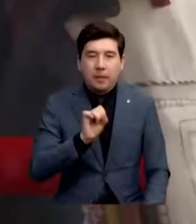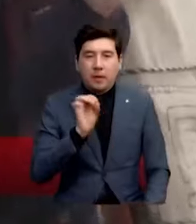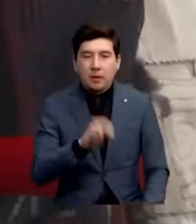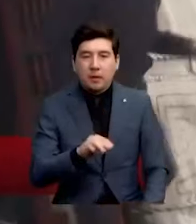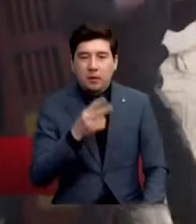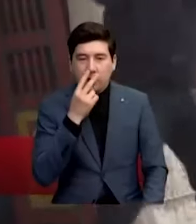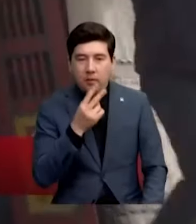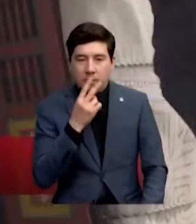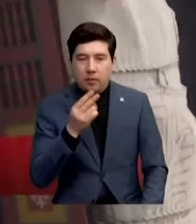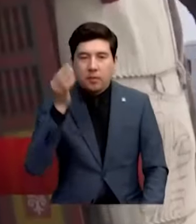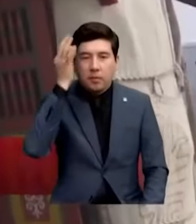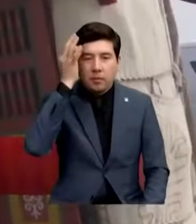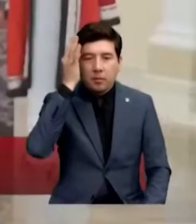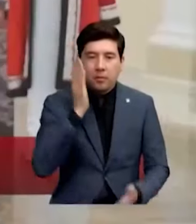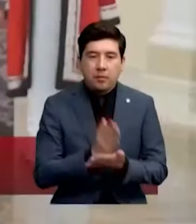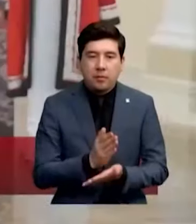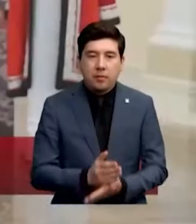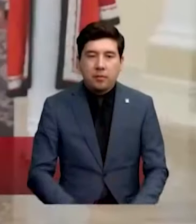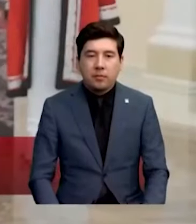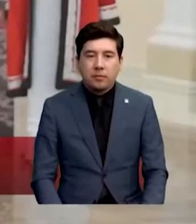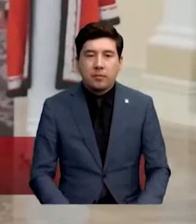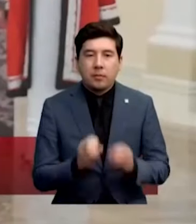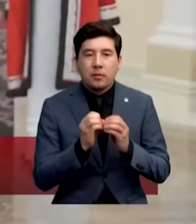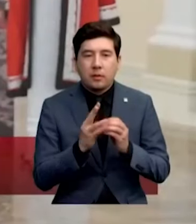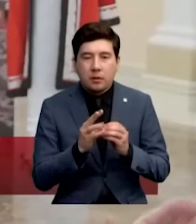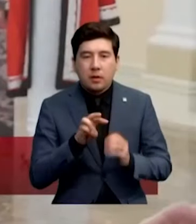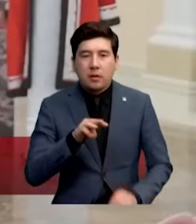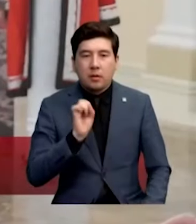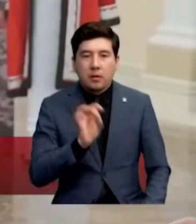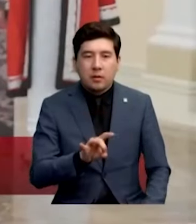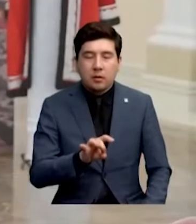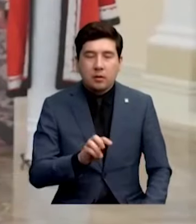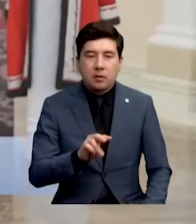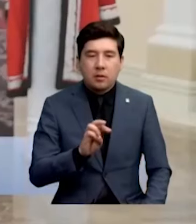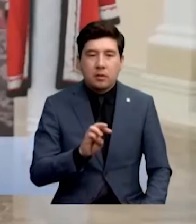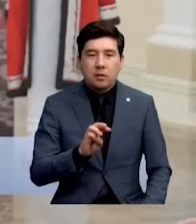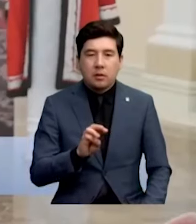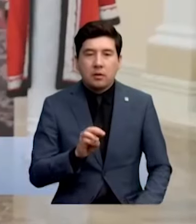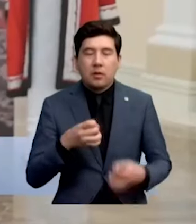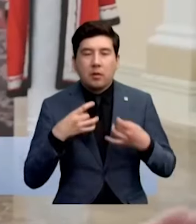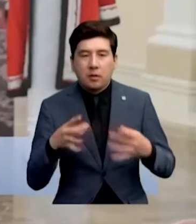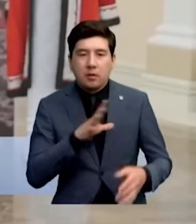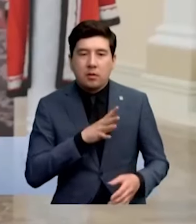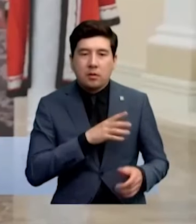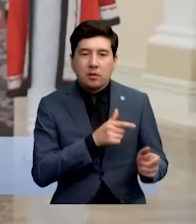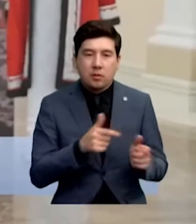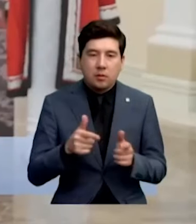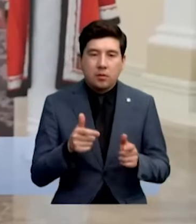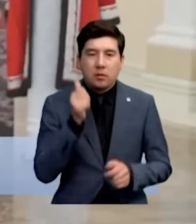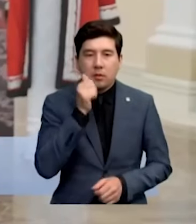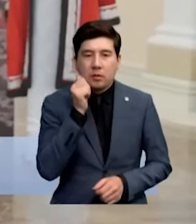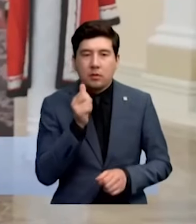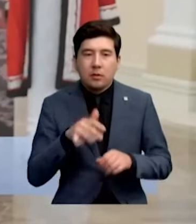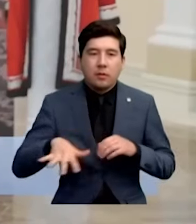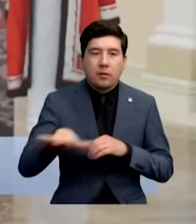бастағанымыз есімде дейді ол. Біз 14-інде тойладық Наурызды. Сол күні бәріміз әзірленіп ертең барып, бүкіл